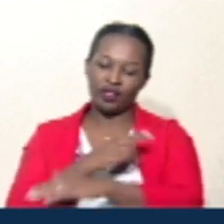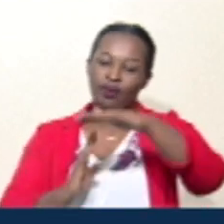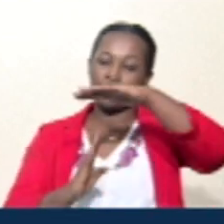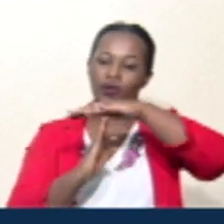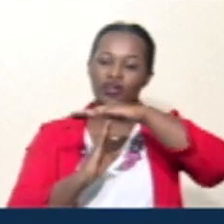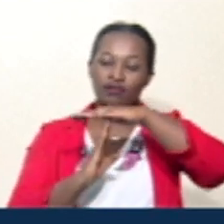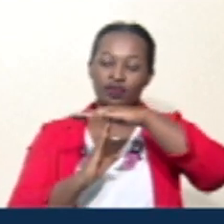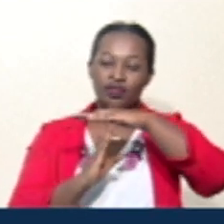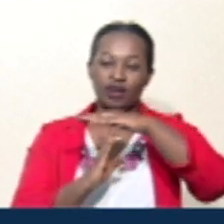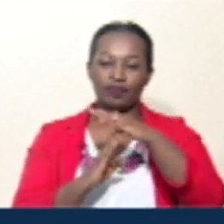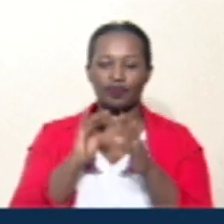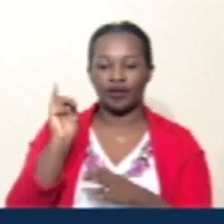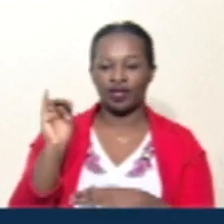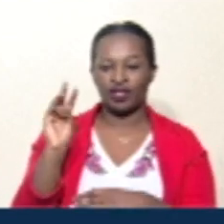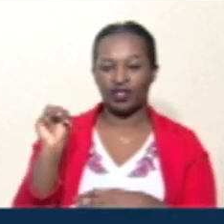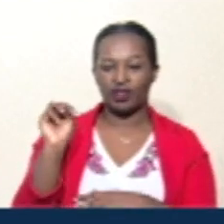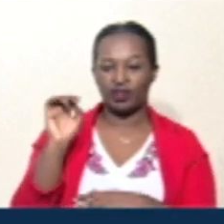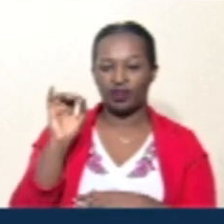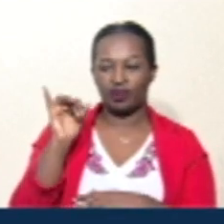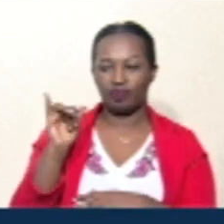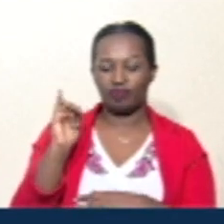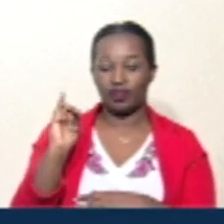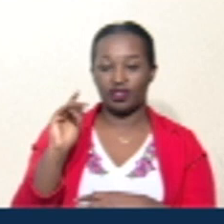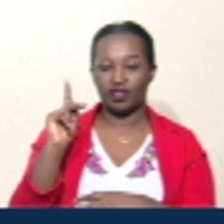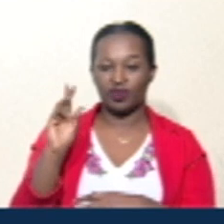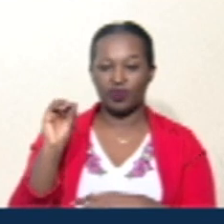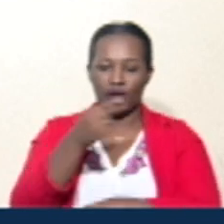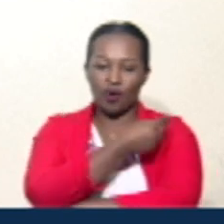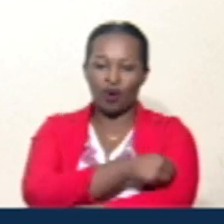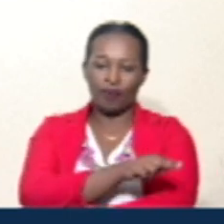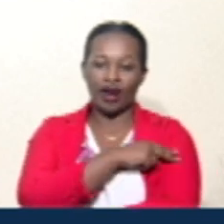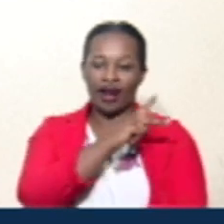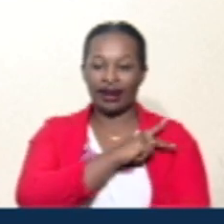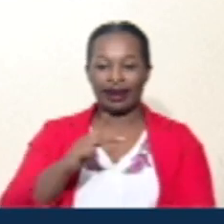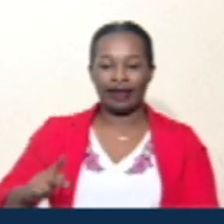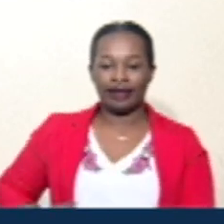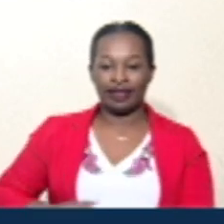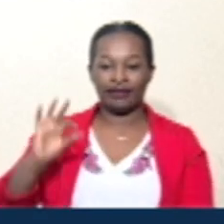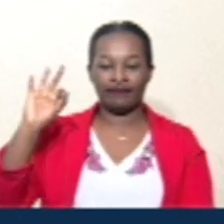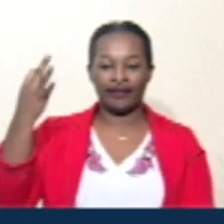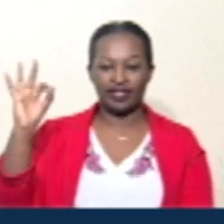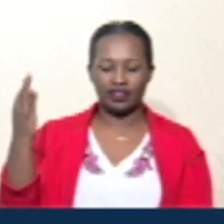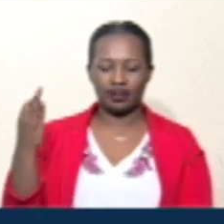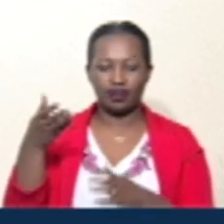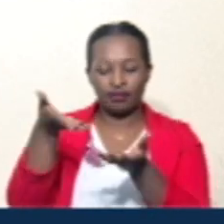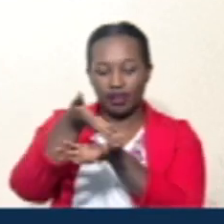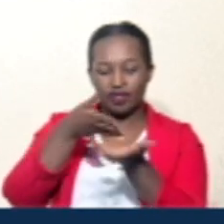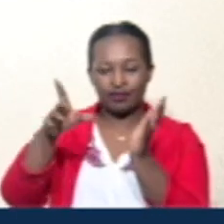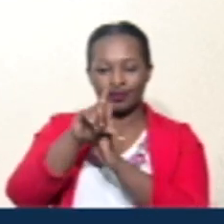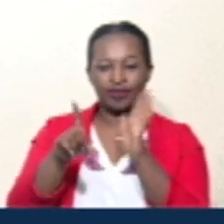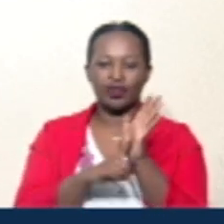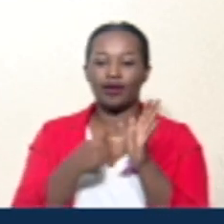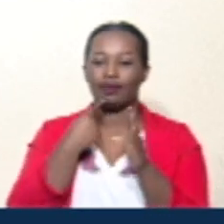gusimbuza impyiko mu bitaro byitiriwe Umwami Faisal, mu isesengura ry'itegeko ryavuzwe